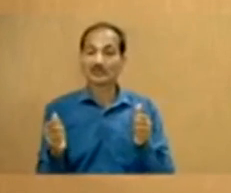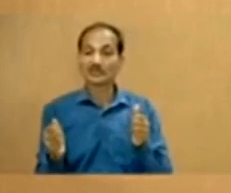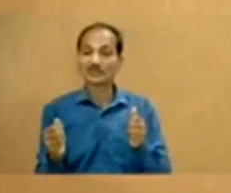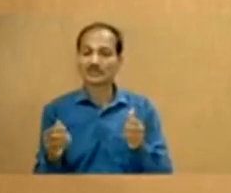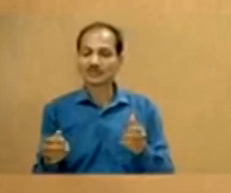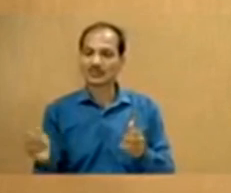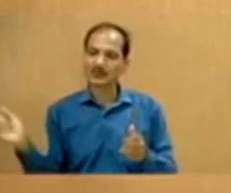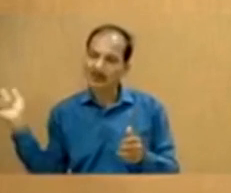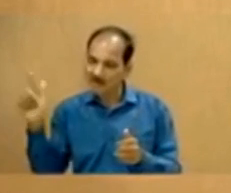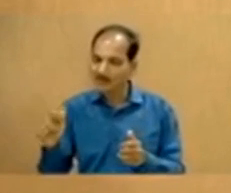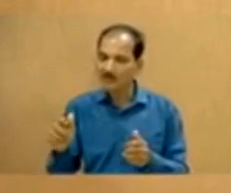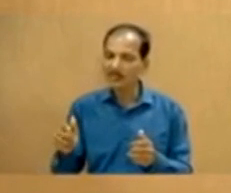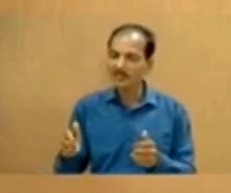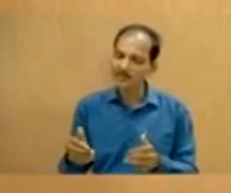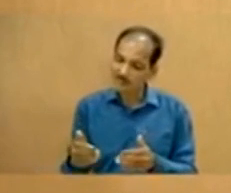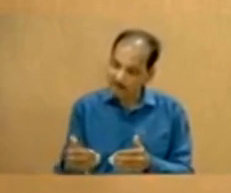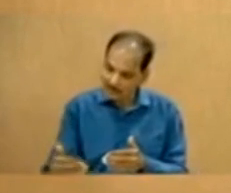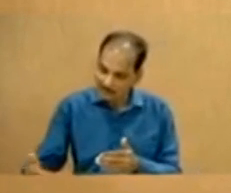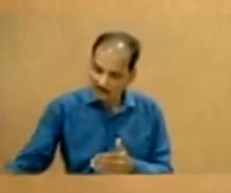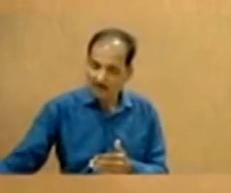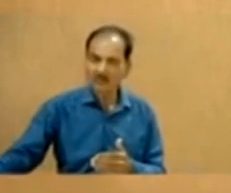ଆମ୍ବୁଲାନ୍ସ ଡ୍ରାଇଭରକୁ